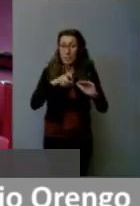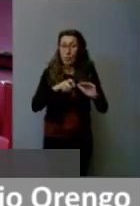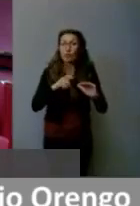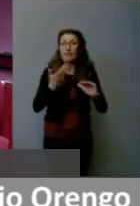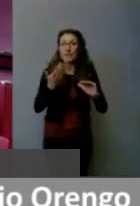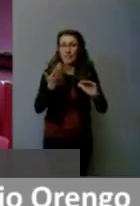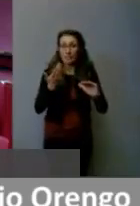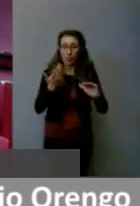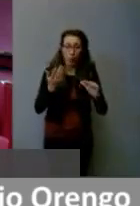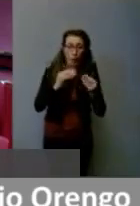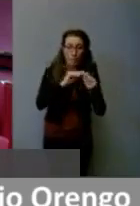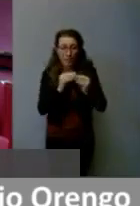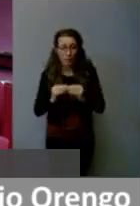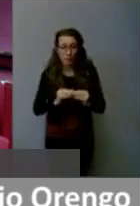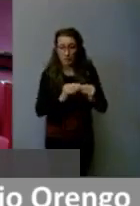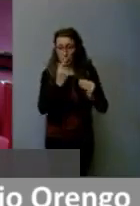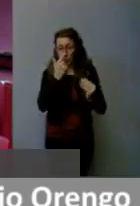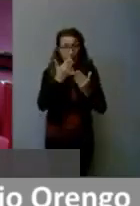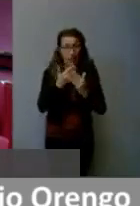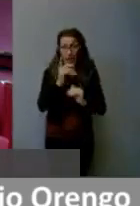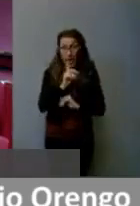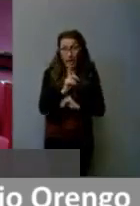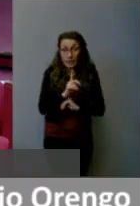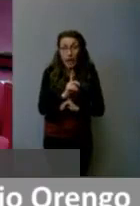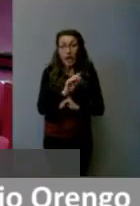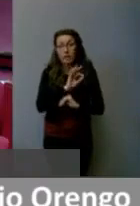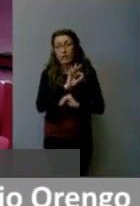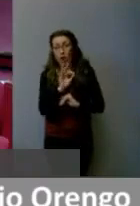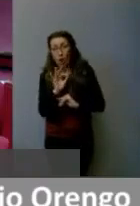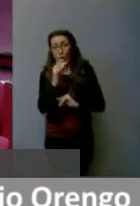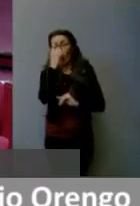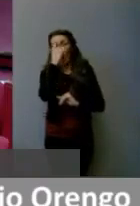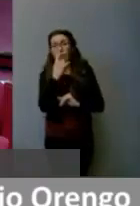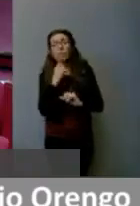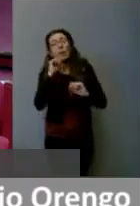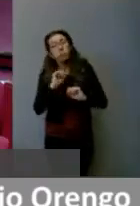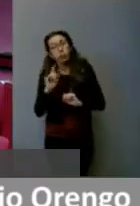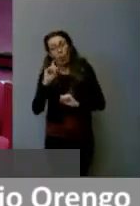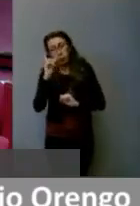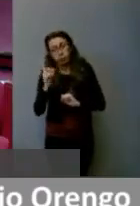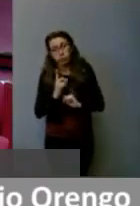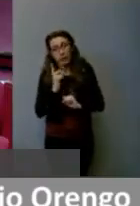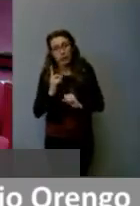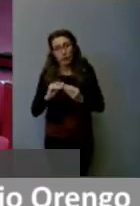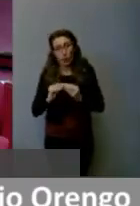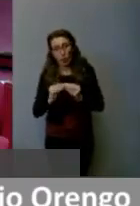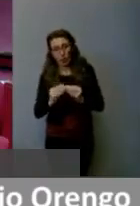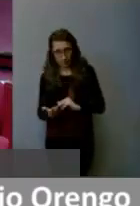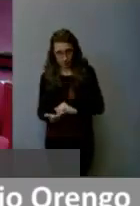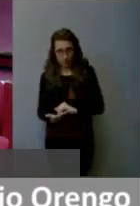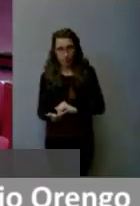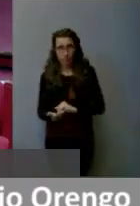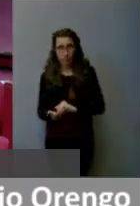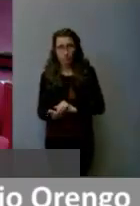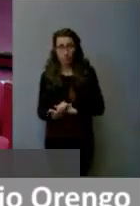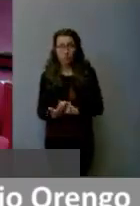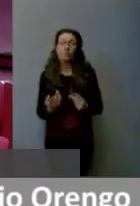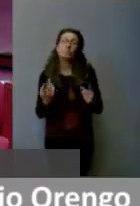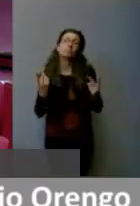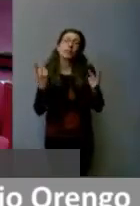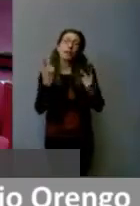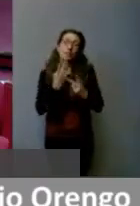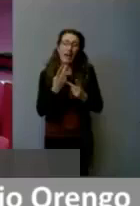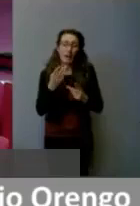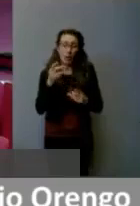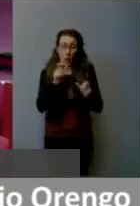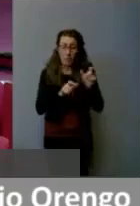buona, dall'altra invece che può essere migliorata proprio perché è segnale di limite e di ostacolo a